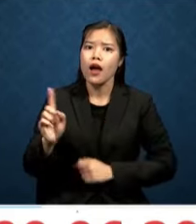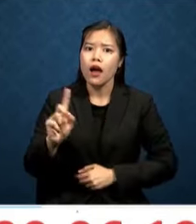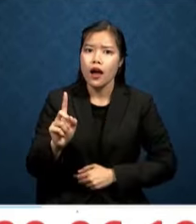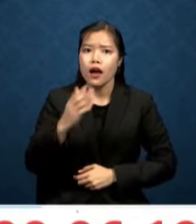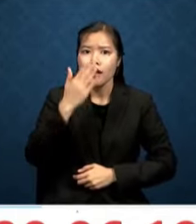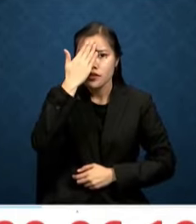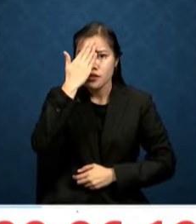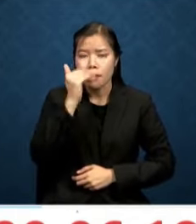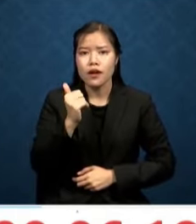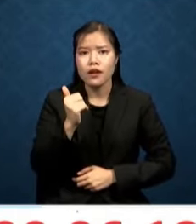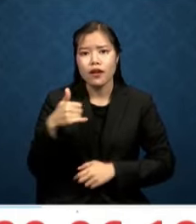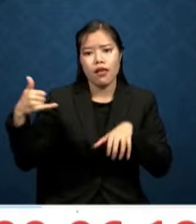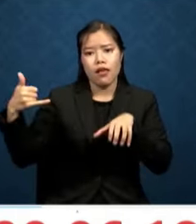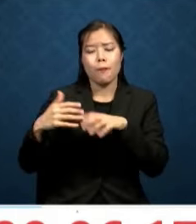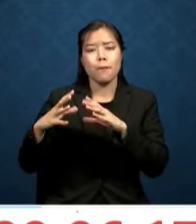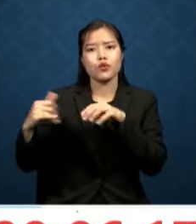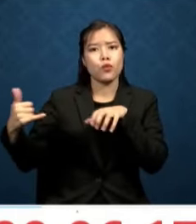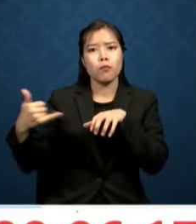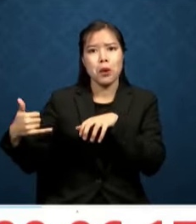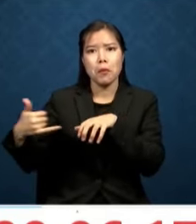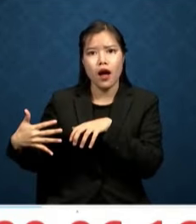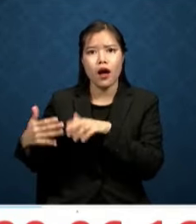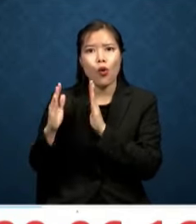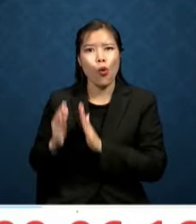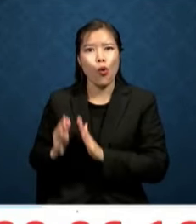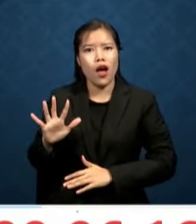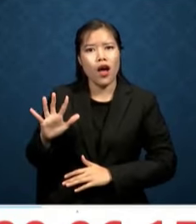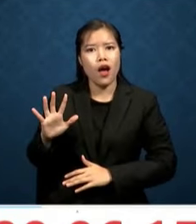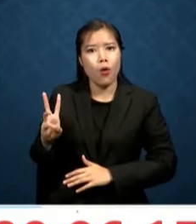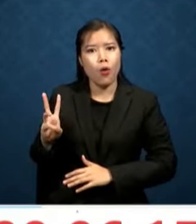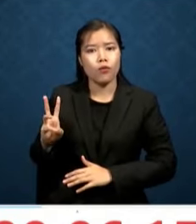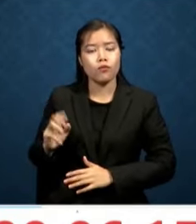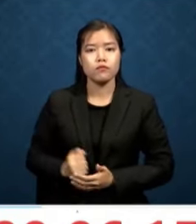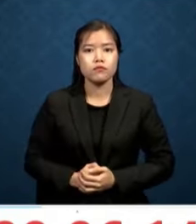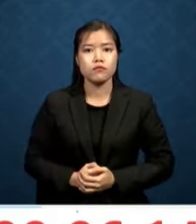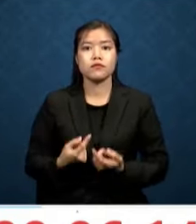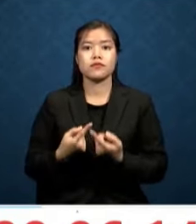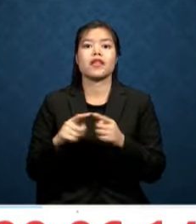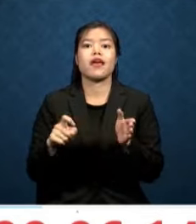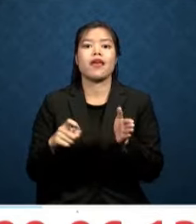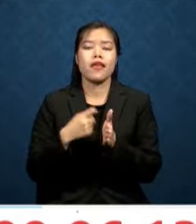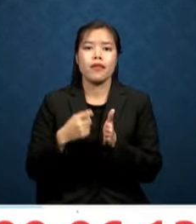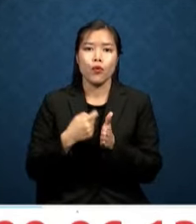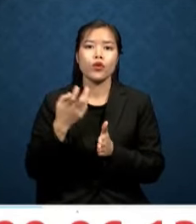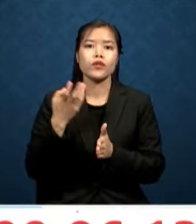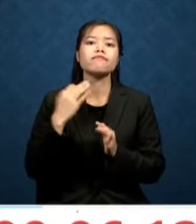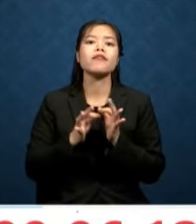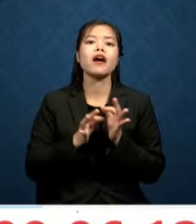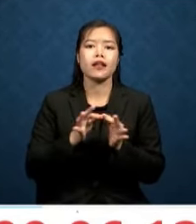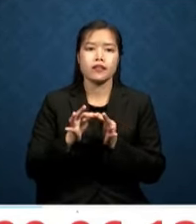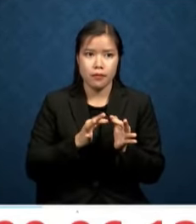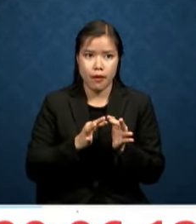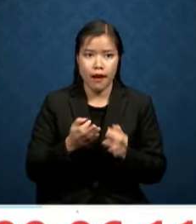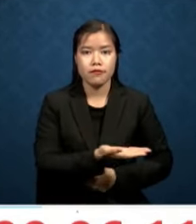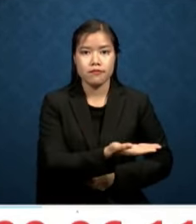มีการไม่เข้าร่วมประชุมถึง 5-6 ท่านแต่จากเหตุผลที่ผมอธิบายให้สมาชิกผู้ทร